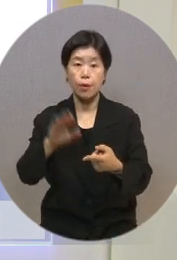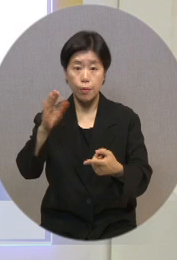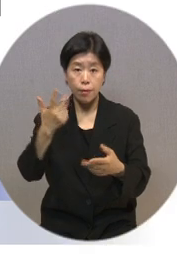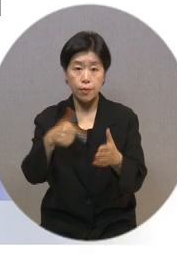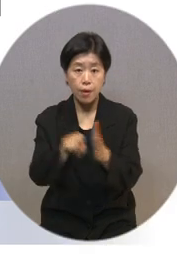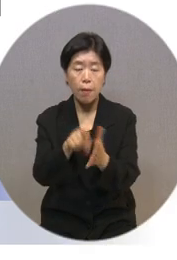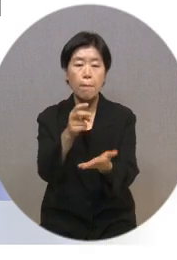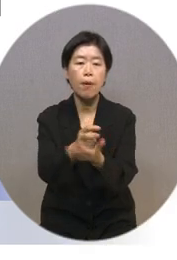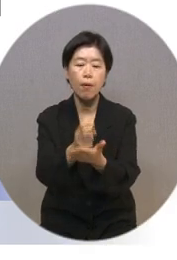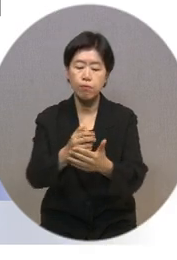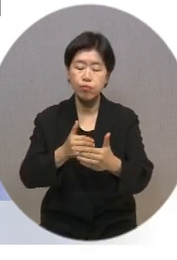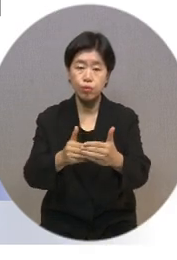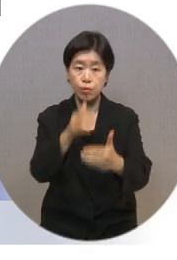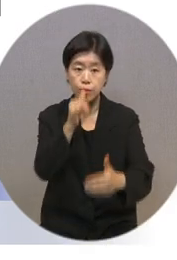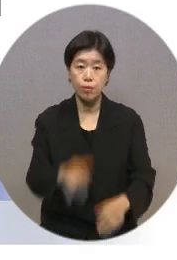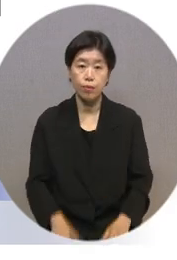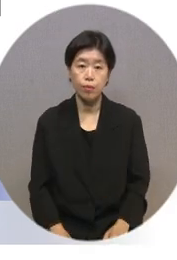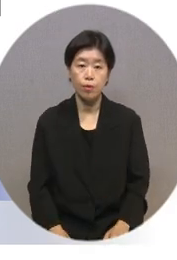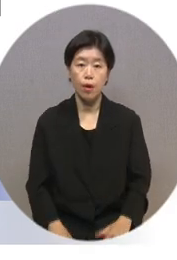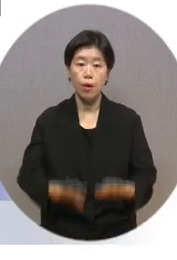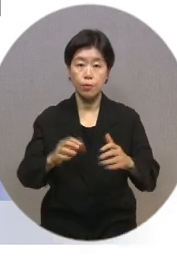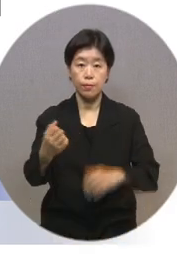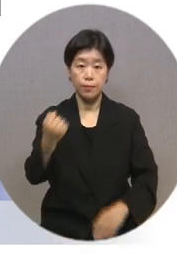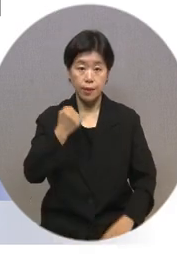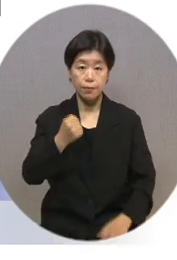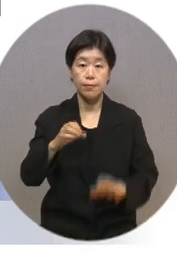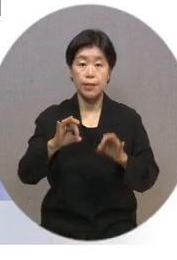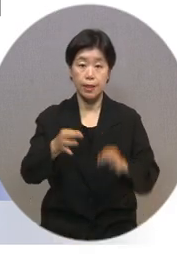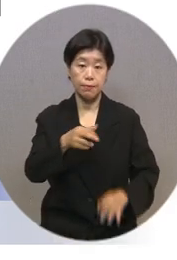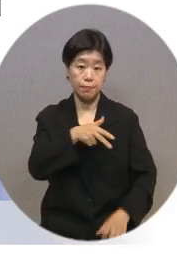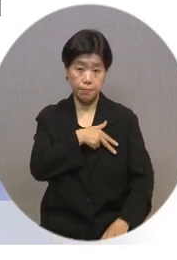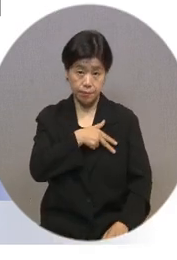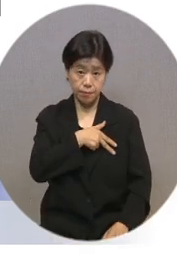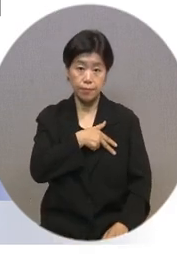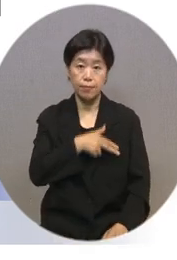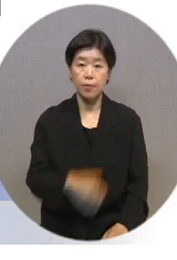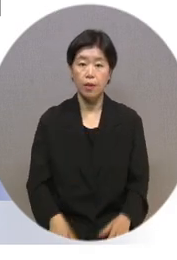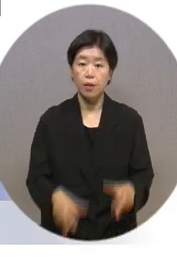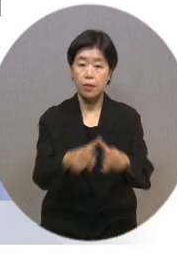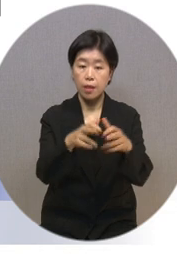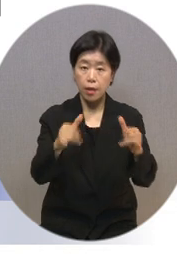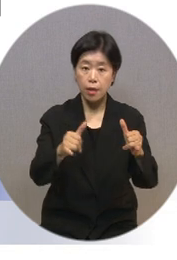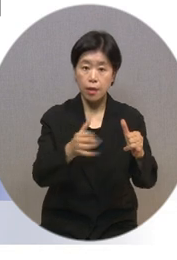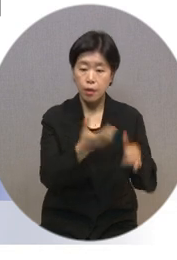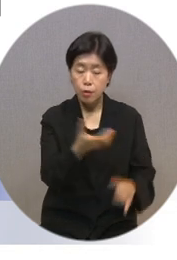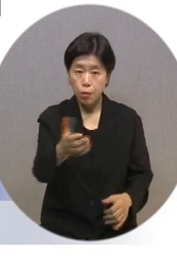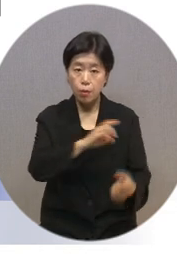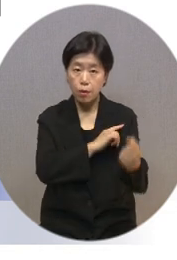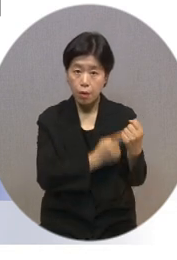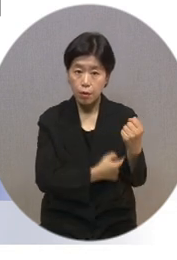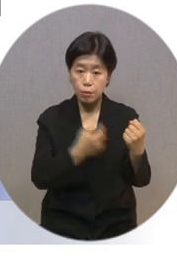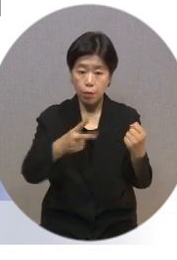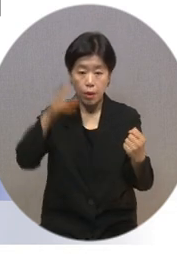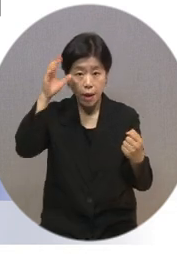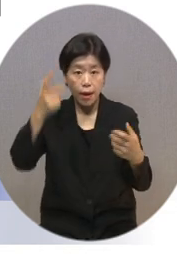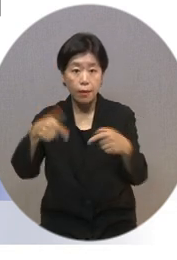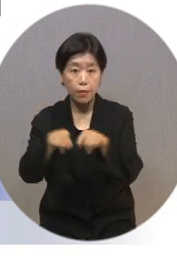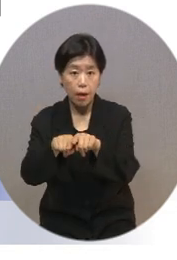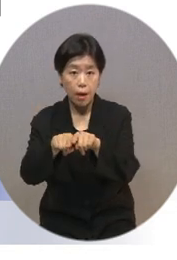추진됩니다. 국민의힘 김혜지 의원은 장애인의 이동권과 장애인 보조견 동행권 보장의 내용을